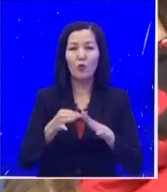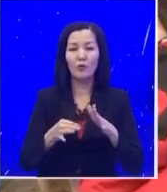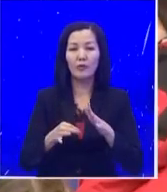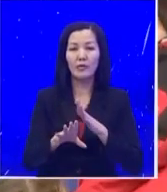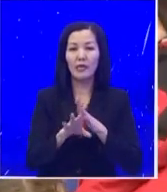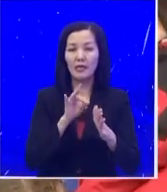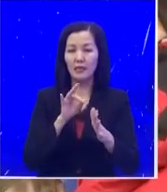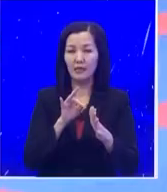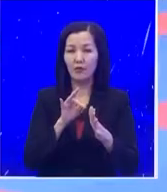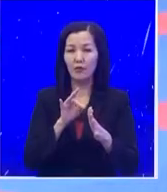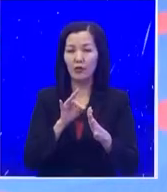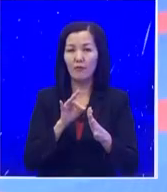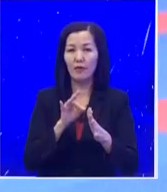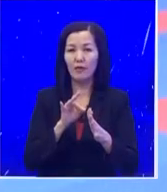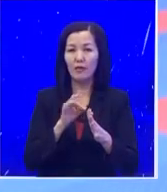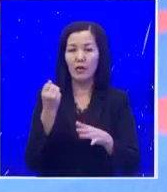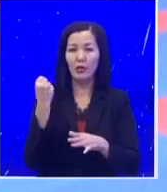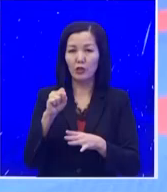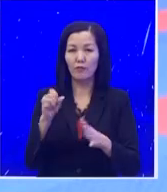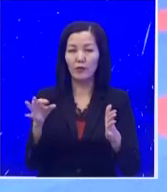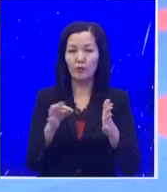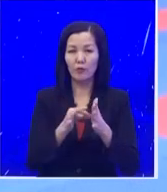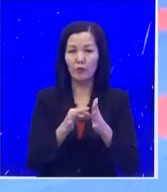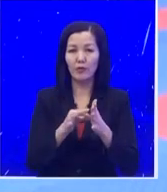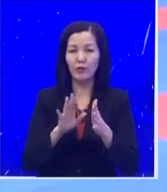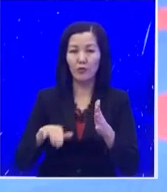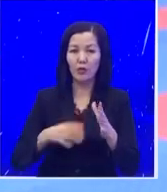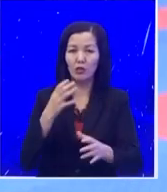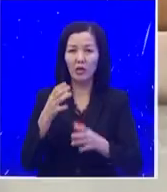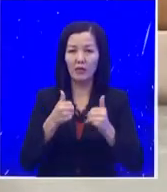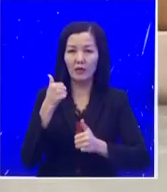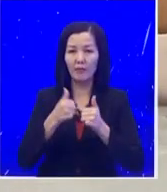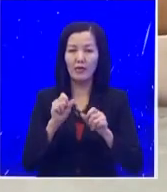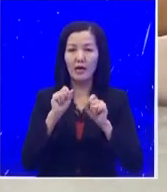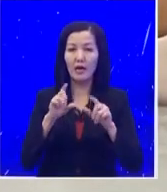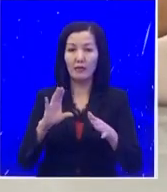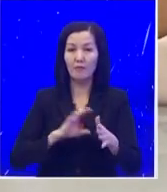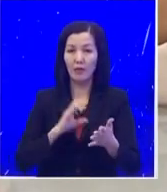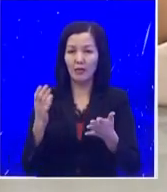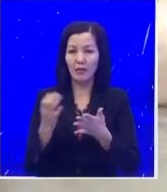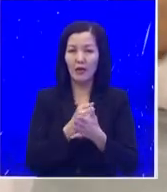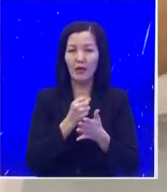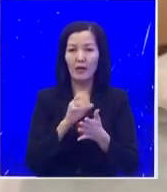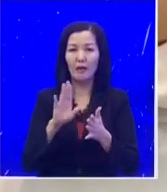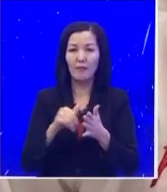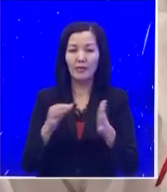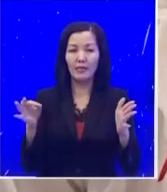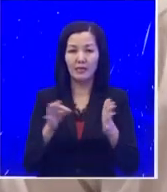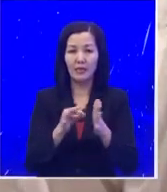өтіп, елшілік жарыста жеңімпаз болуды көздейді. Артынша жаһандық бәсекеде алтын медальді олжалау басты мақсат